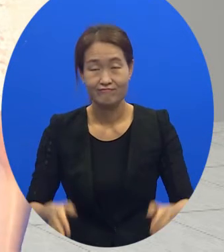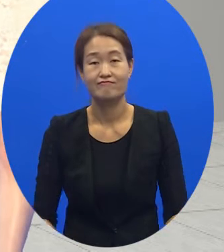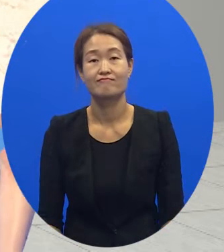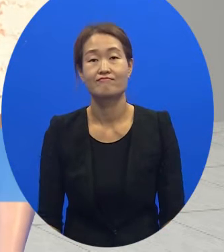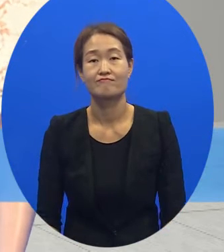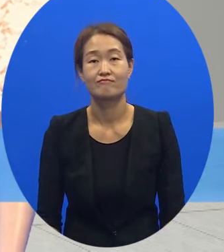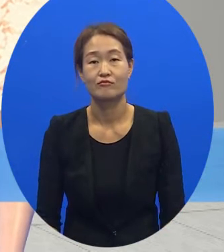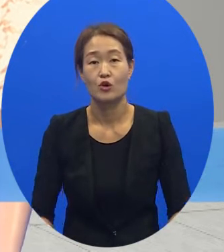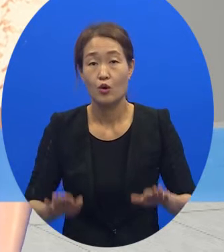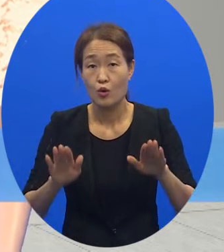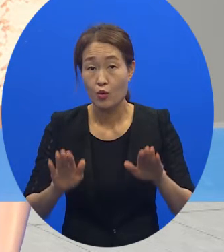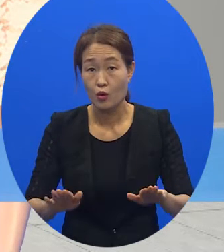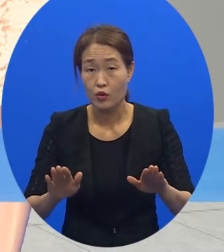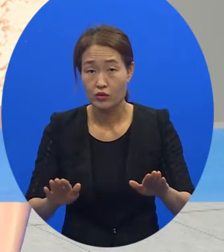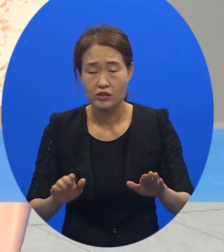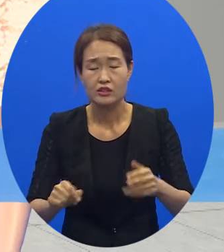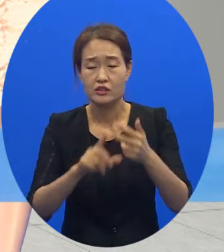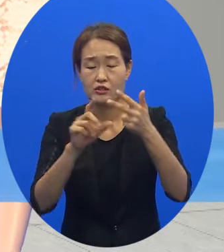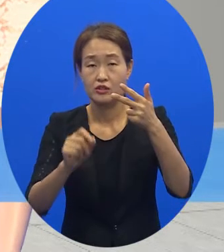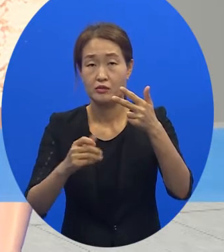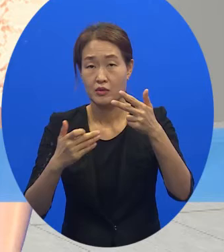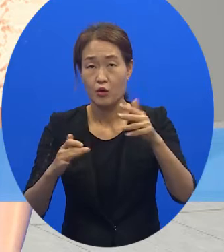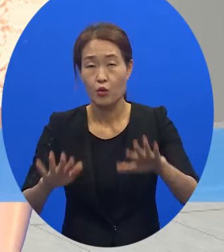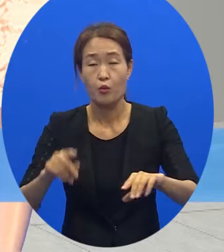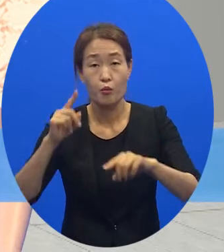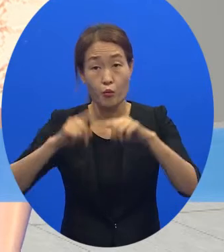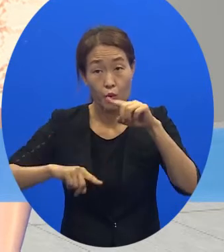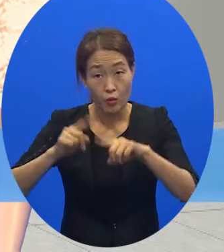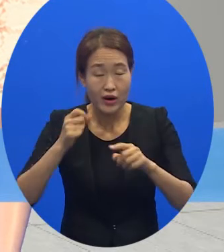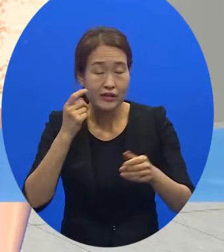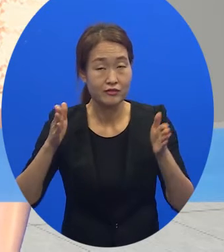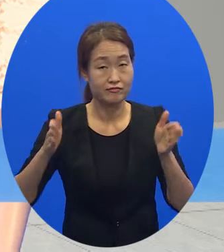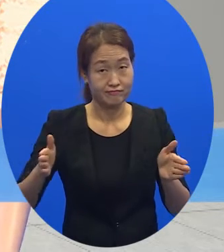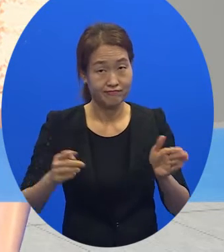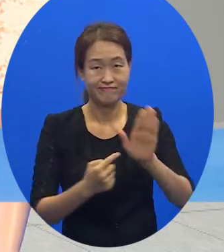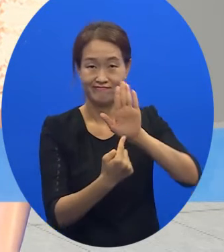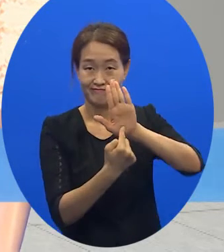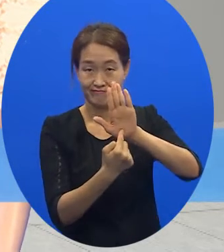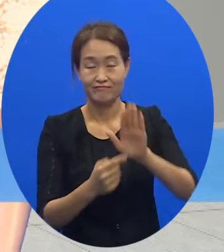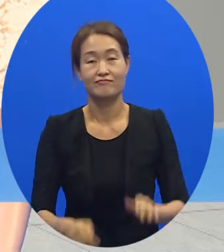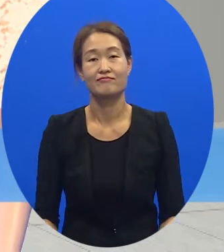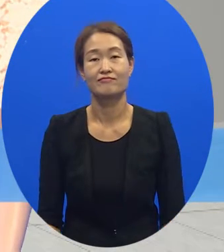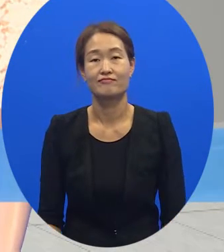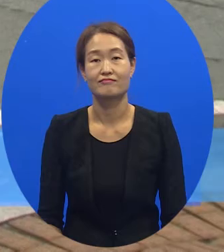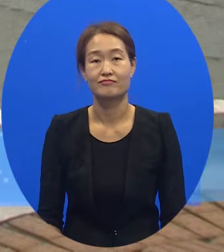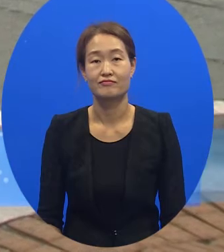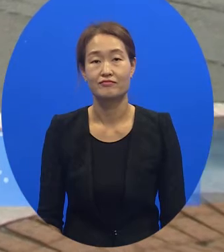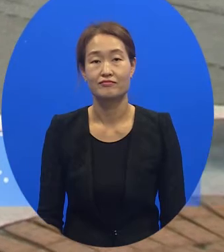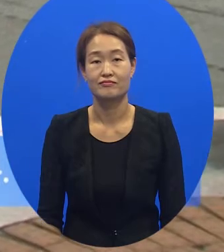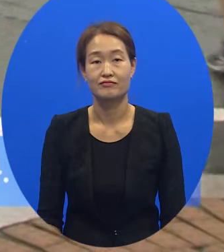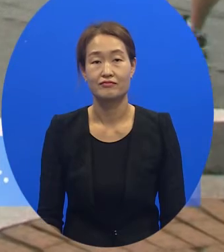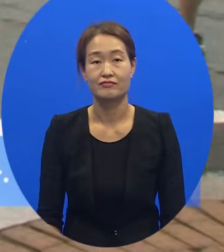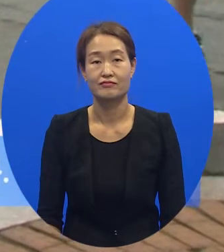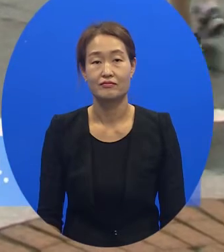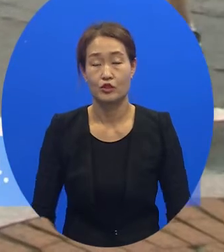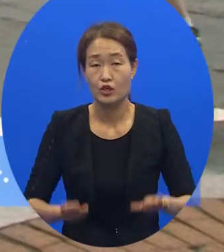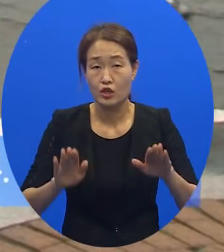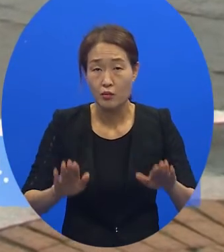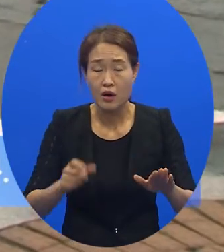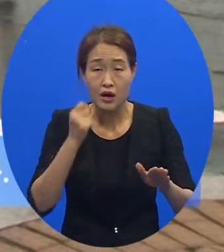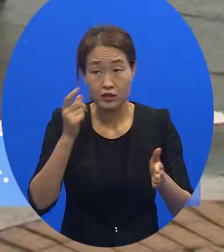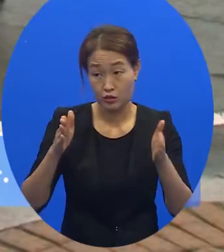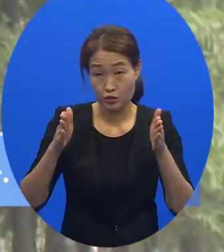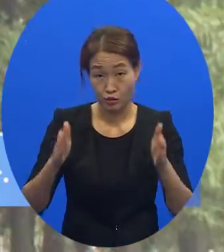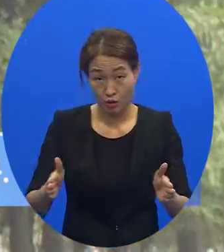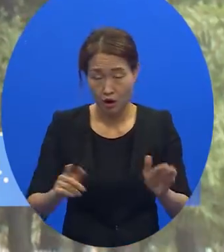시작합니다 기상청은 오늘 7월 14일 목요일 1개월 날씨 전망을 발표했습니다 이번